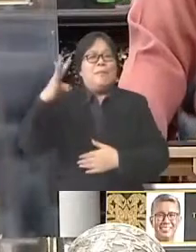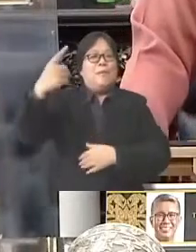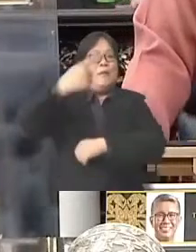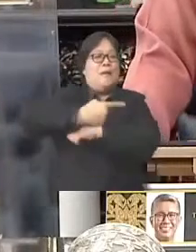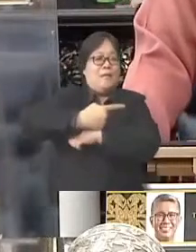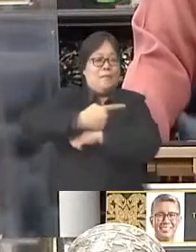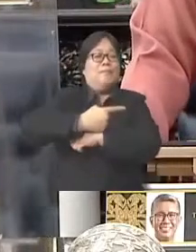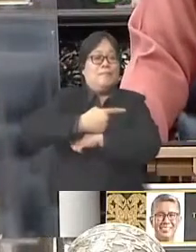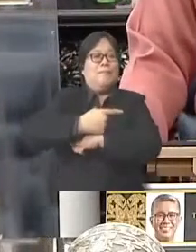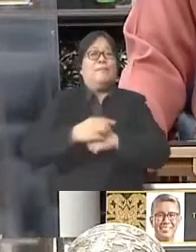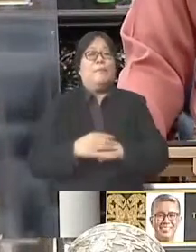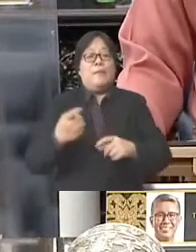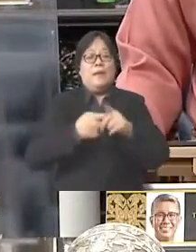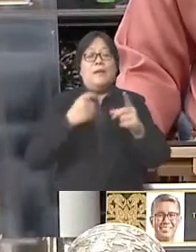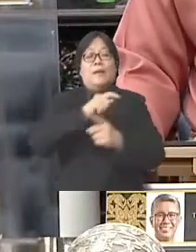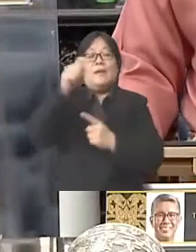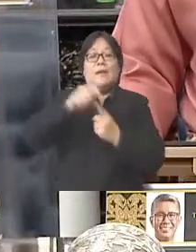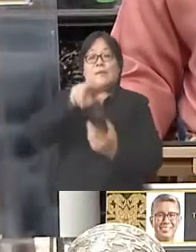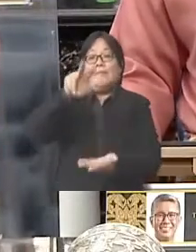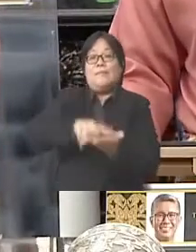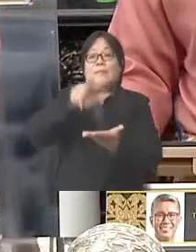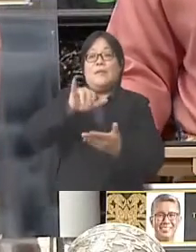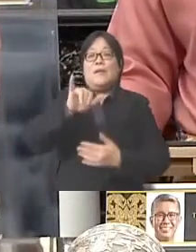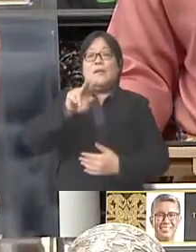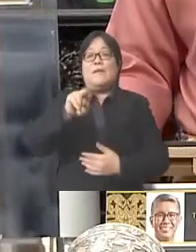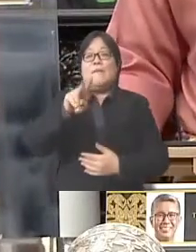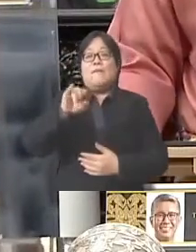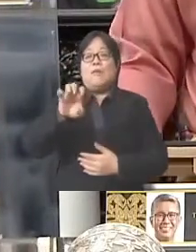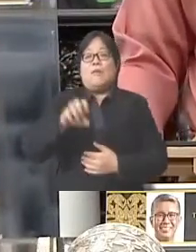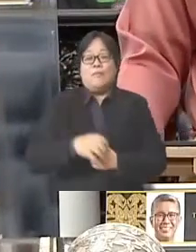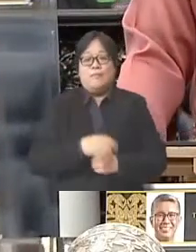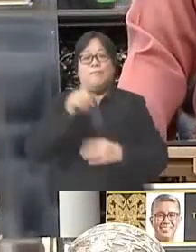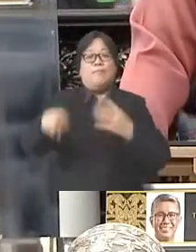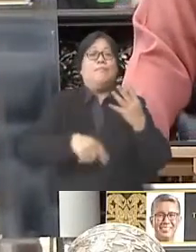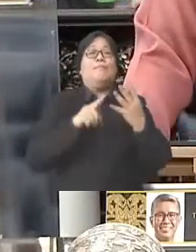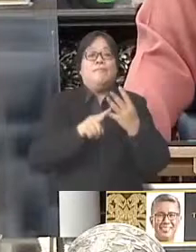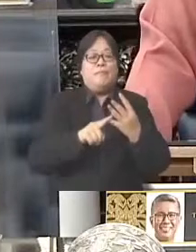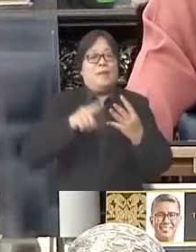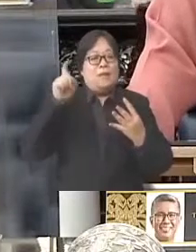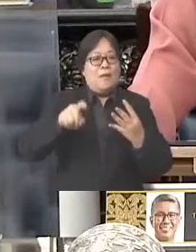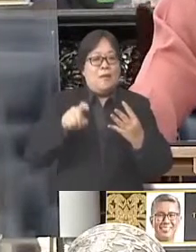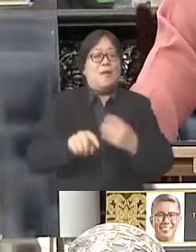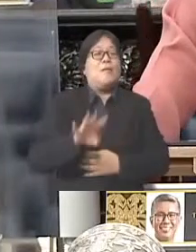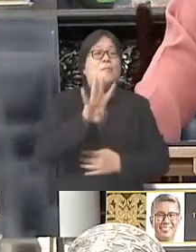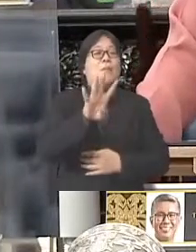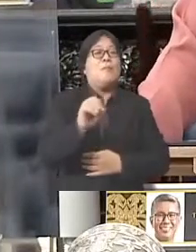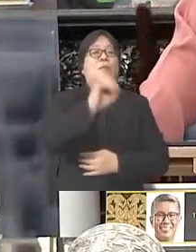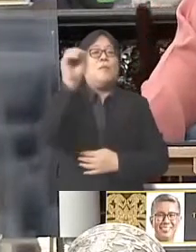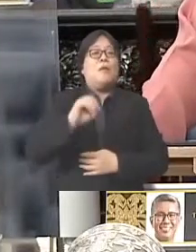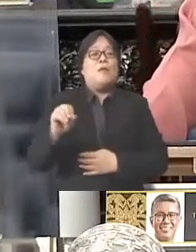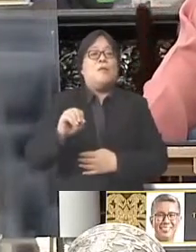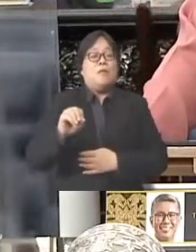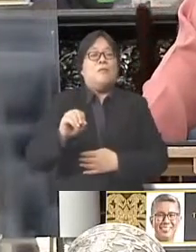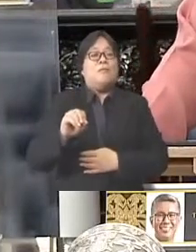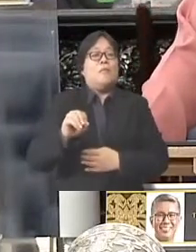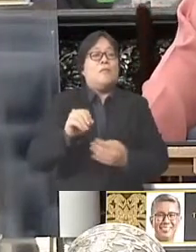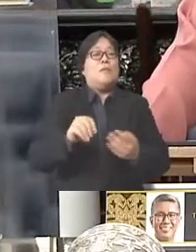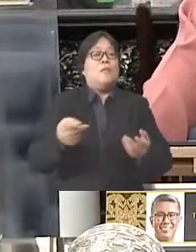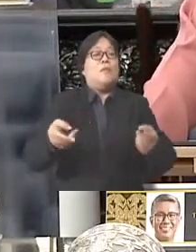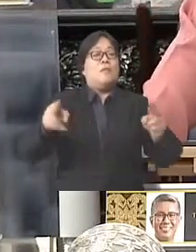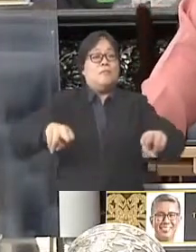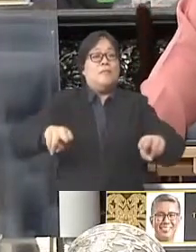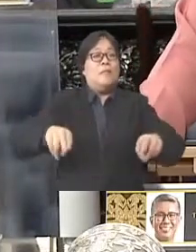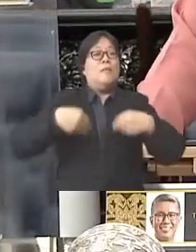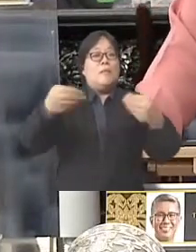14hari dari tarif pengesahan invoice keempat memastikan 40 Kratos perolehan tepatan